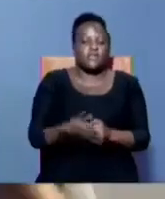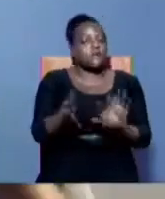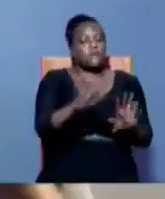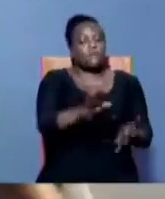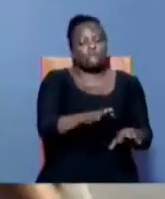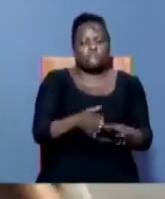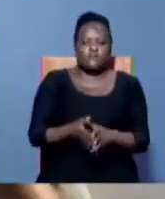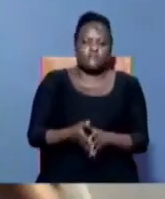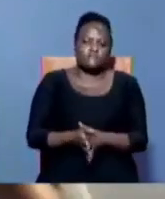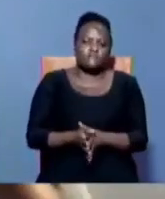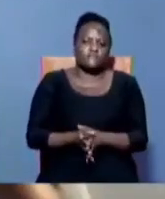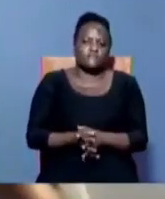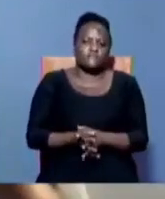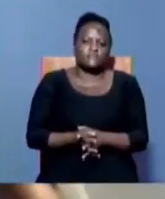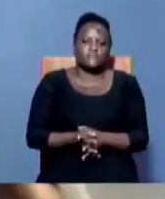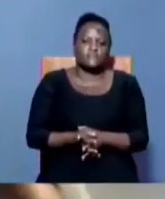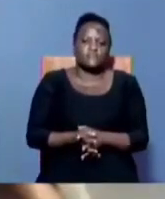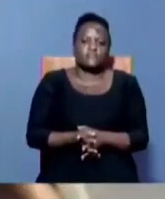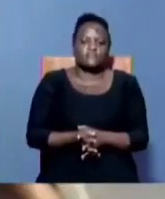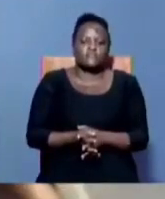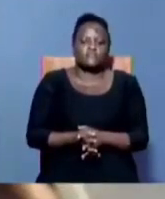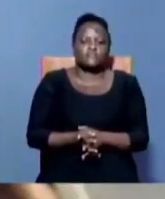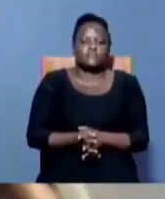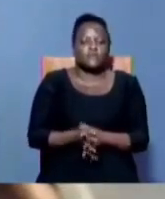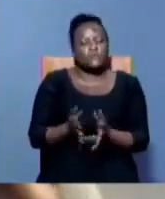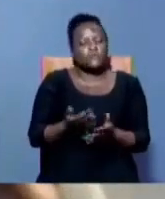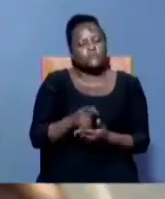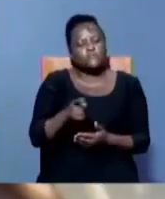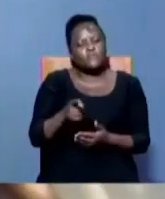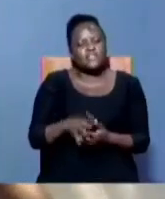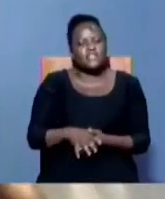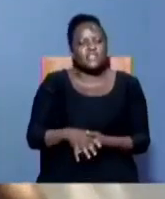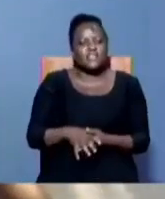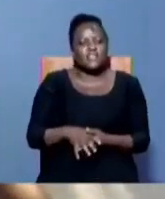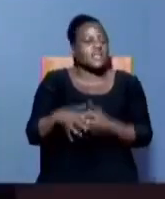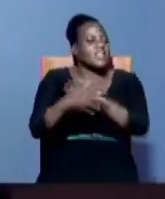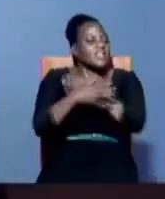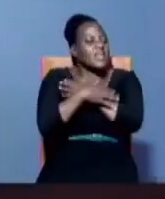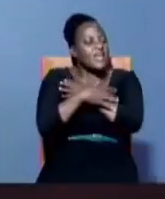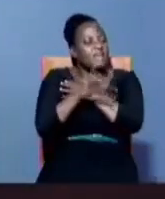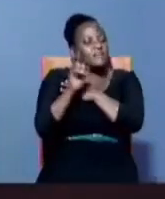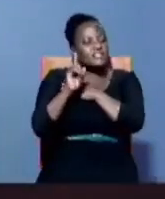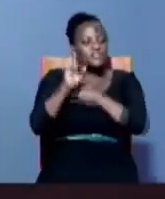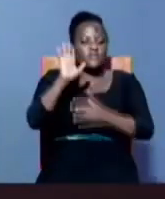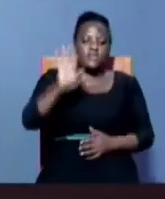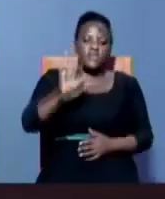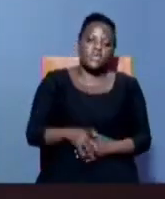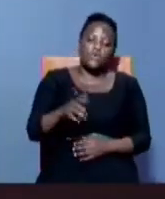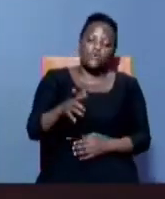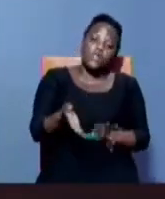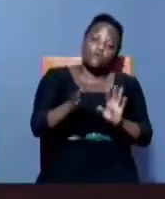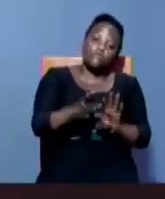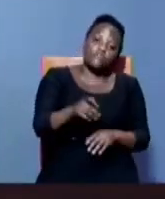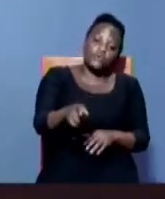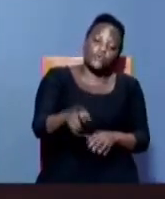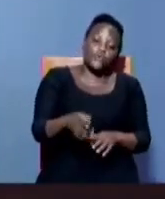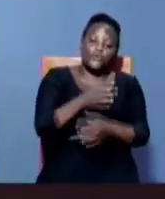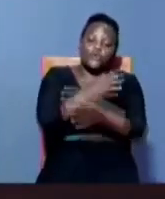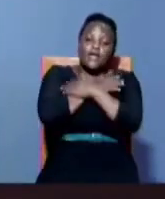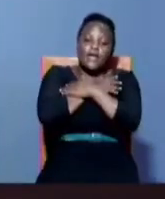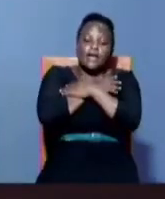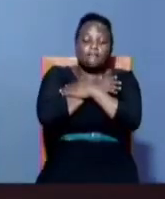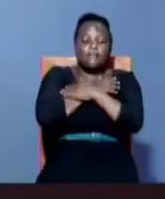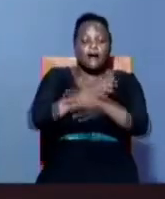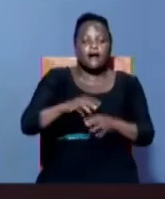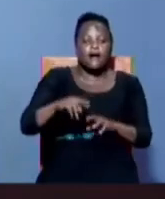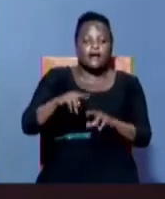amekufa. Lakini kwa sababu ipi? Ni neema, sio yeye. Ila aliyekufa ndio huyu neema, kiti